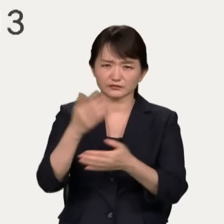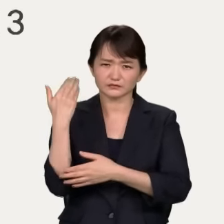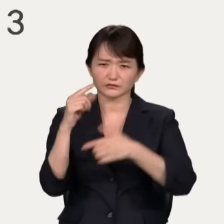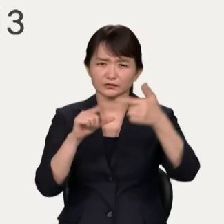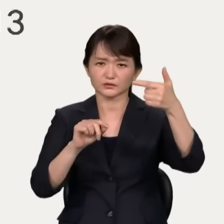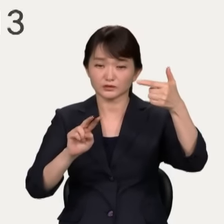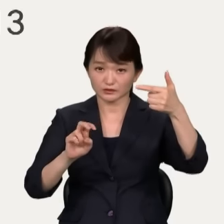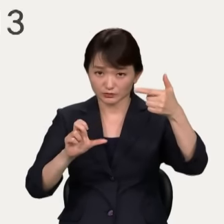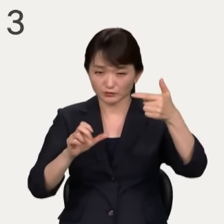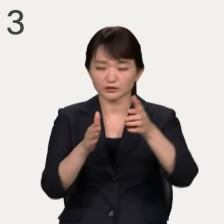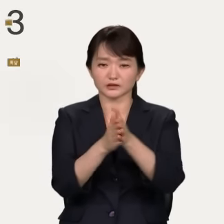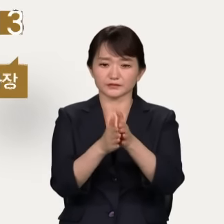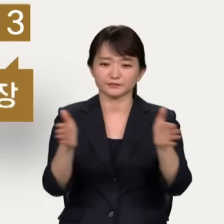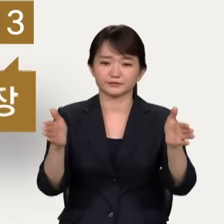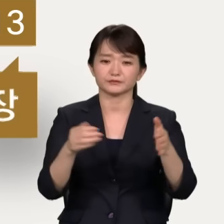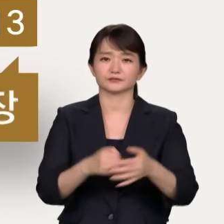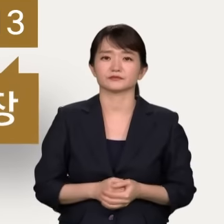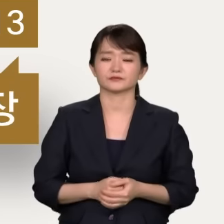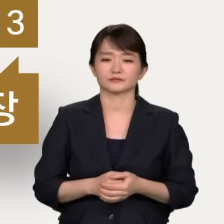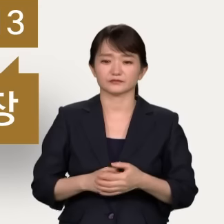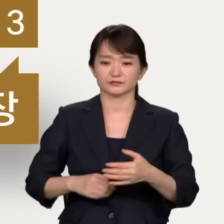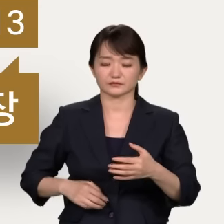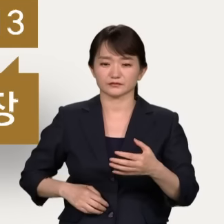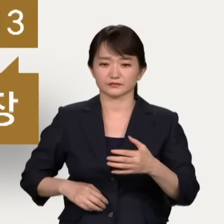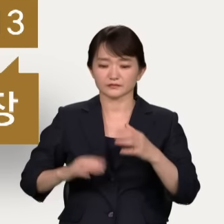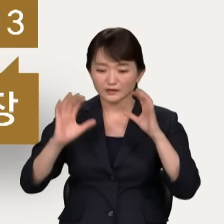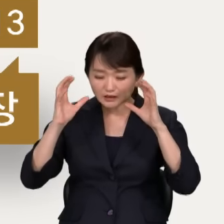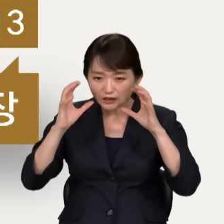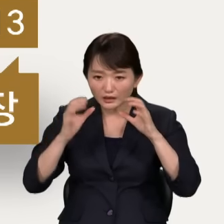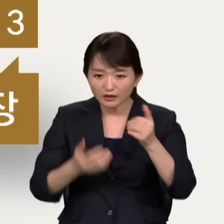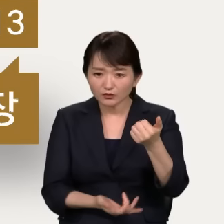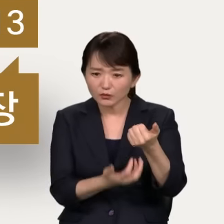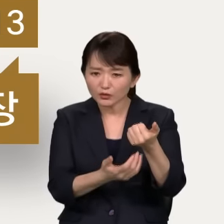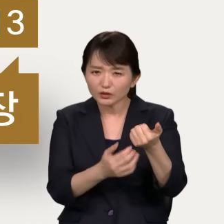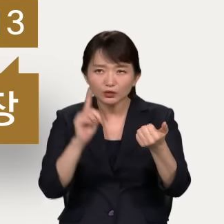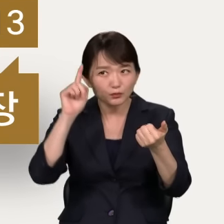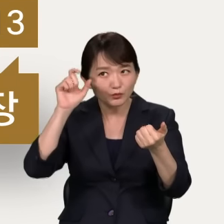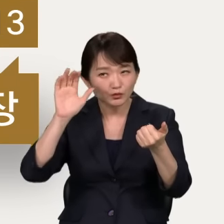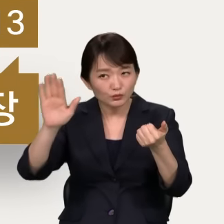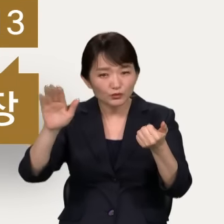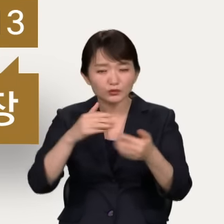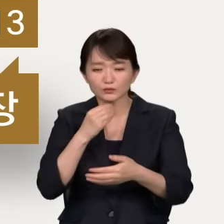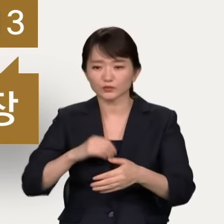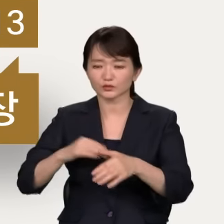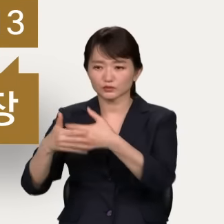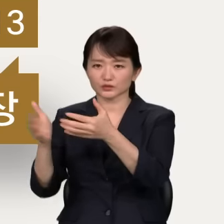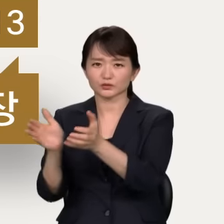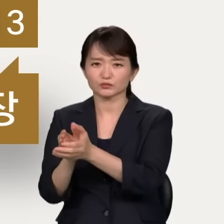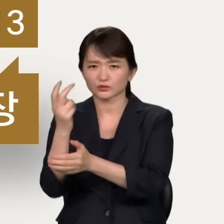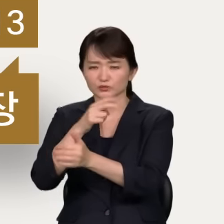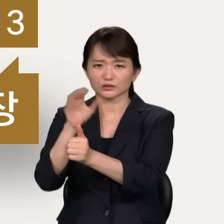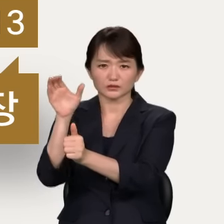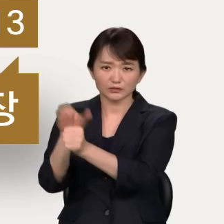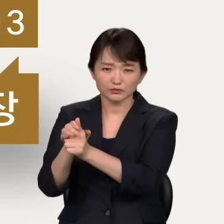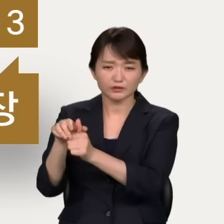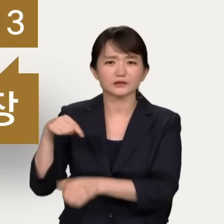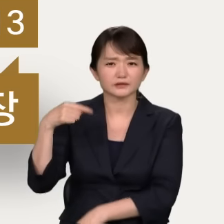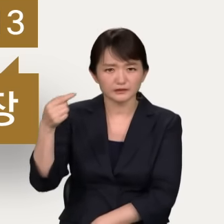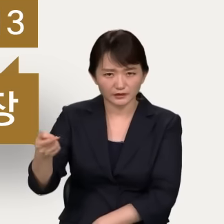25일 이뤄졌습니다. 태아가 화장된 건 보름이 넘게 지난 뒤입니다. 복지부에서 수사 의뢰를 한 다음 날이기도